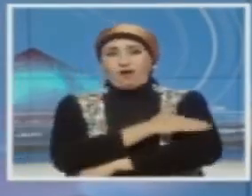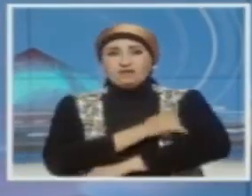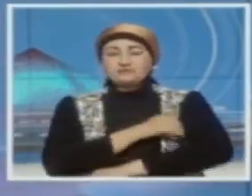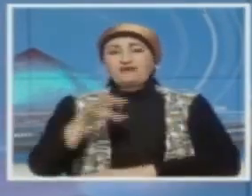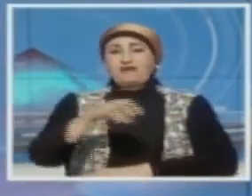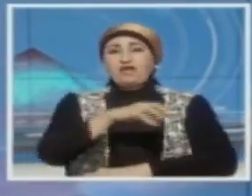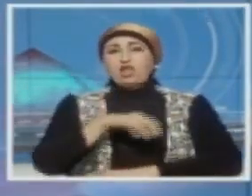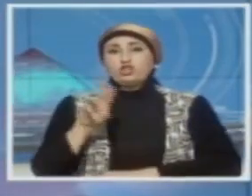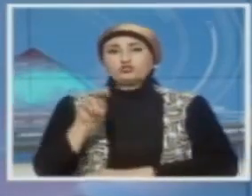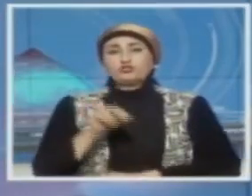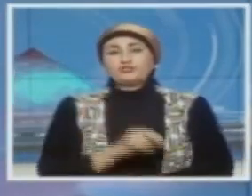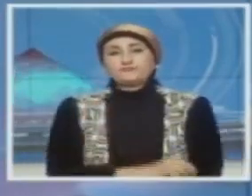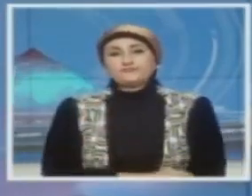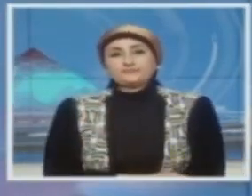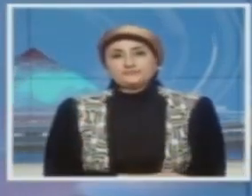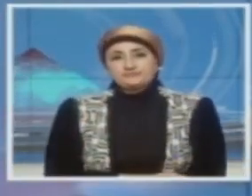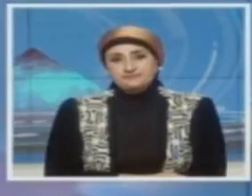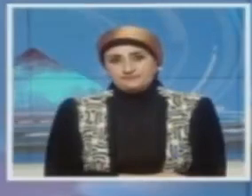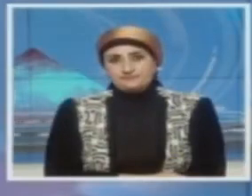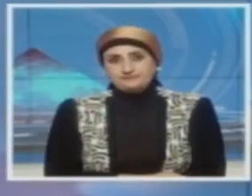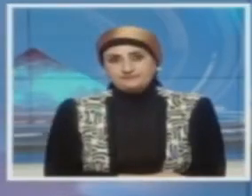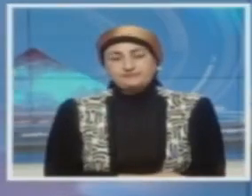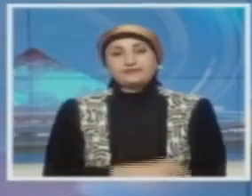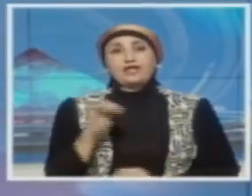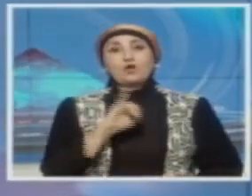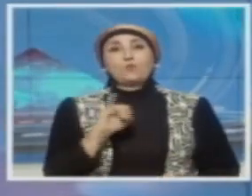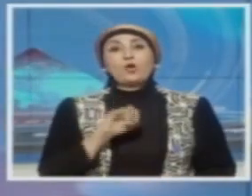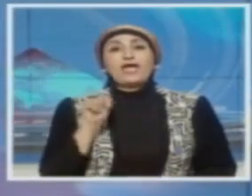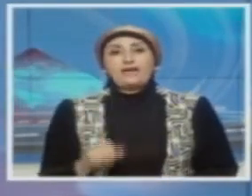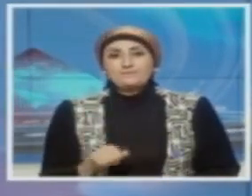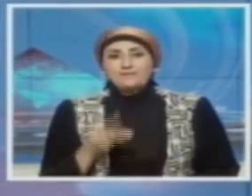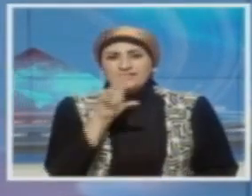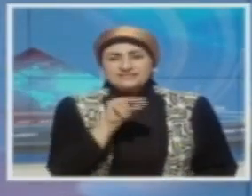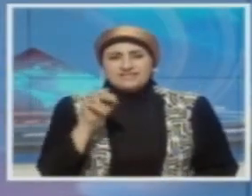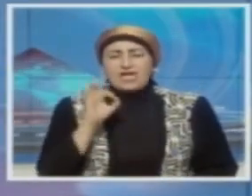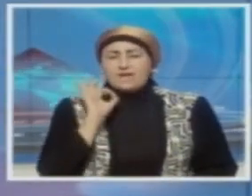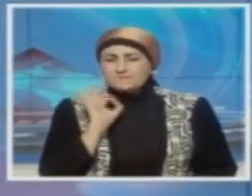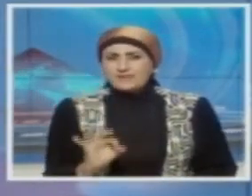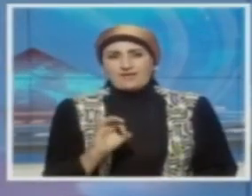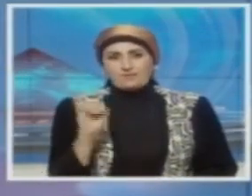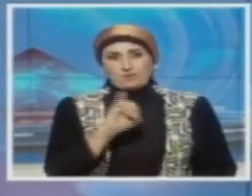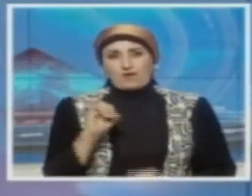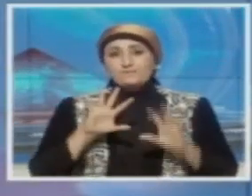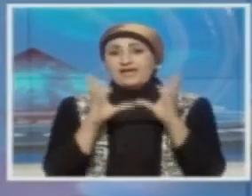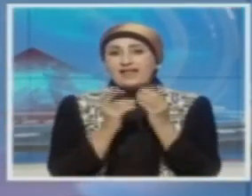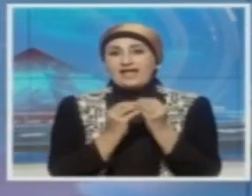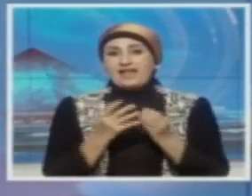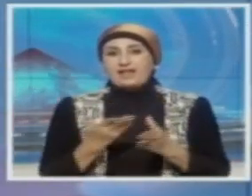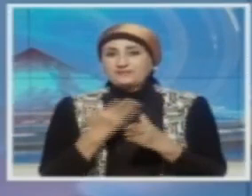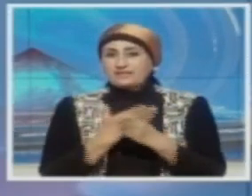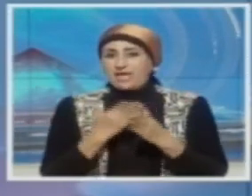أيضا؟ طبعا هي مشاركه مهمه بتاتي في توقيت دقيق وحساس بيمر به العالم في ظل